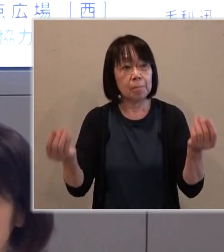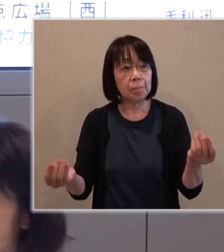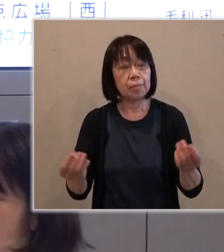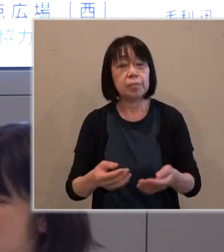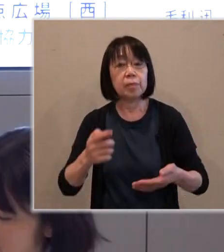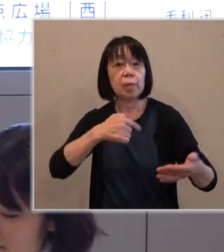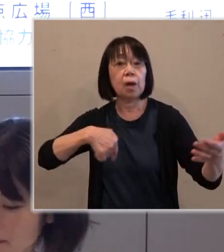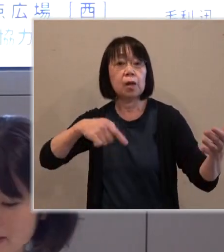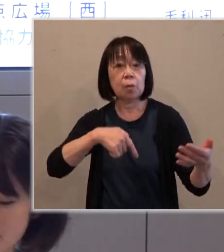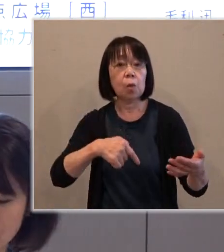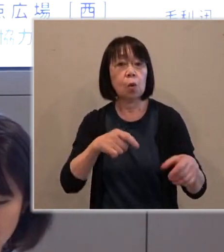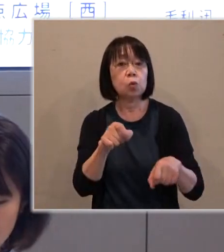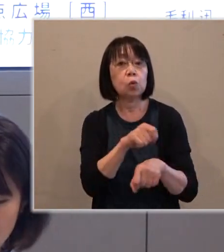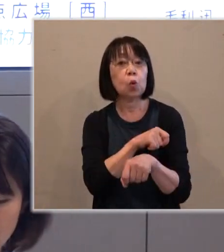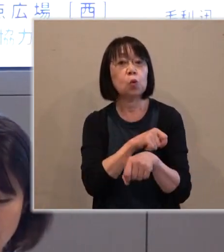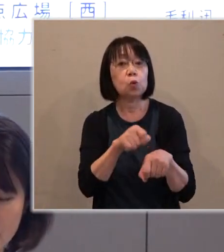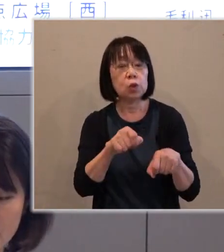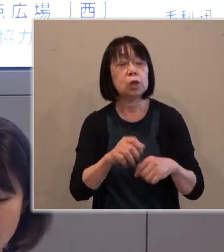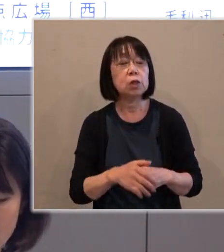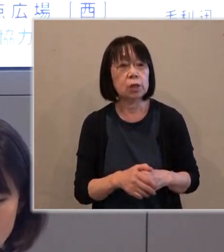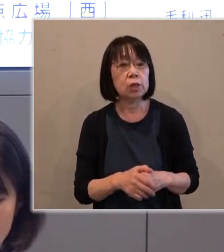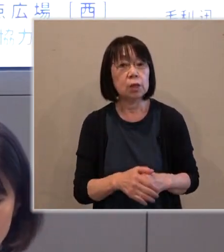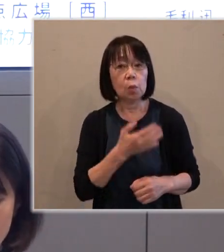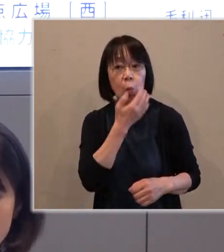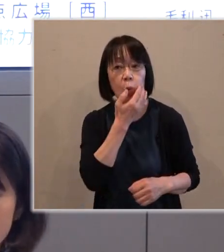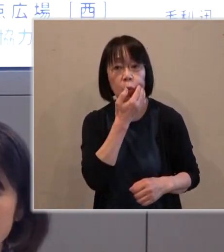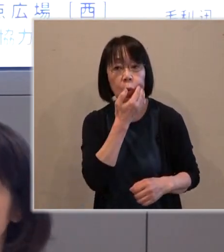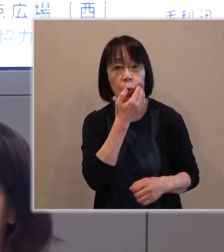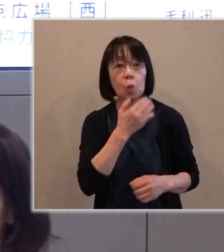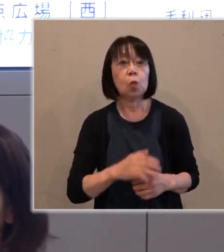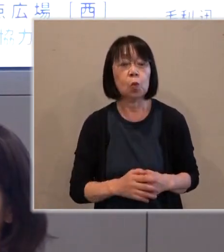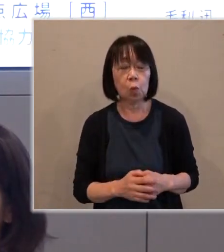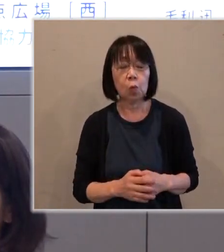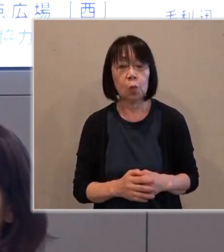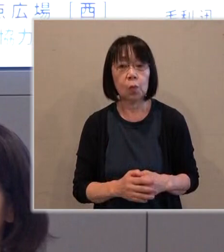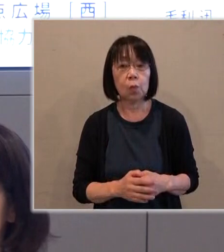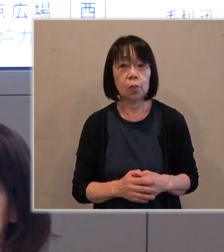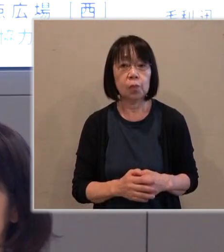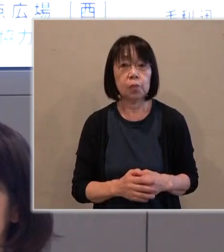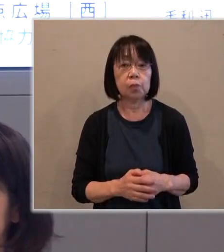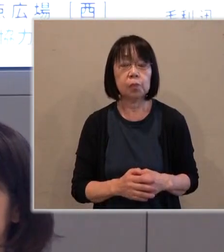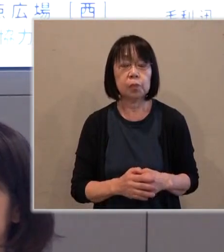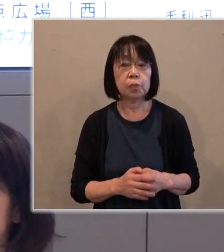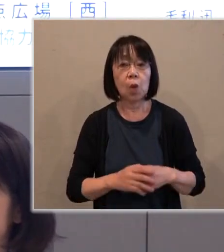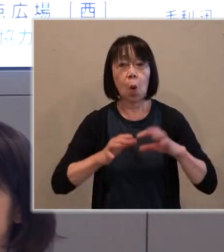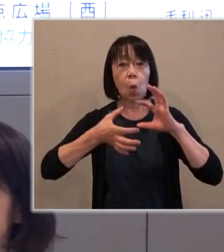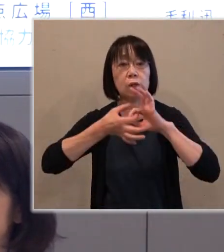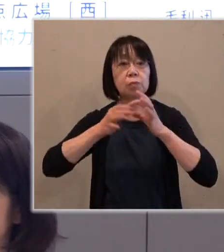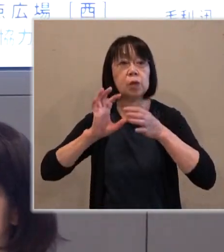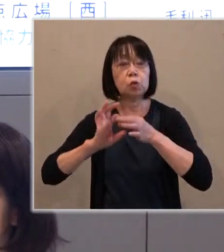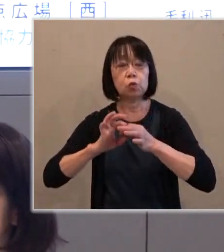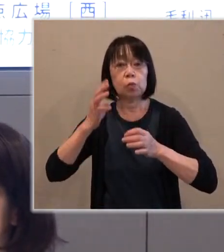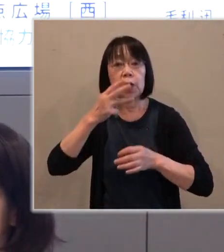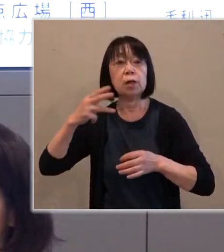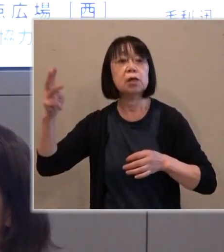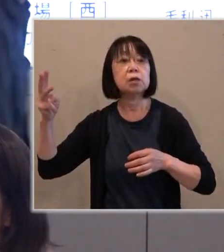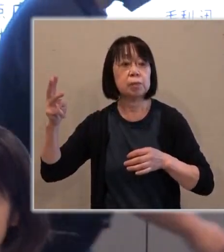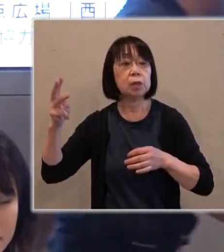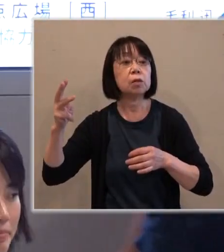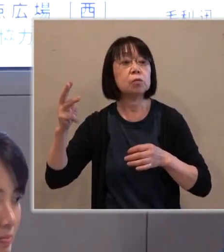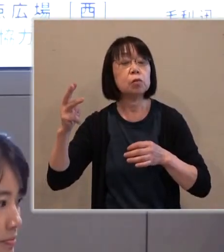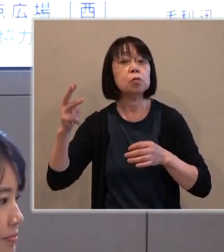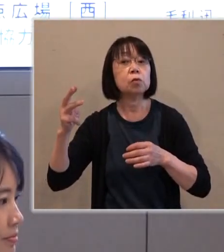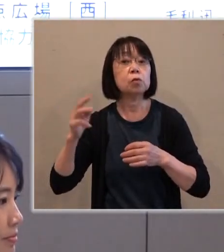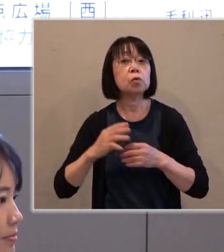中でも特に重要、重きを置いていたポイントというのが、オリンピック・パラリンピックの体験、